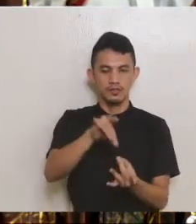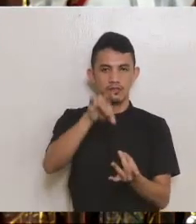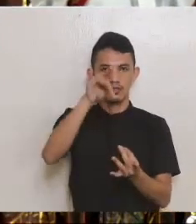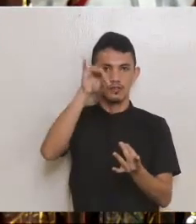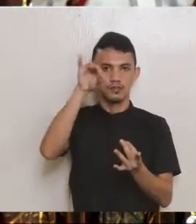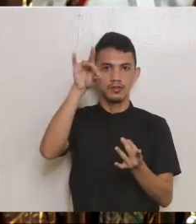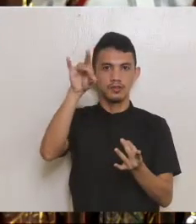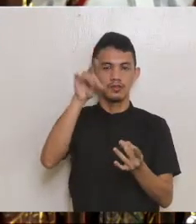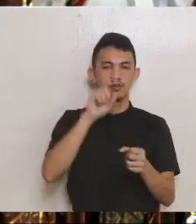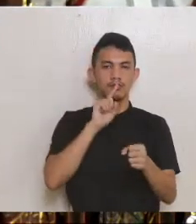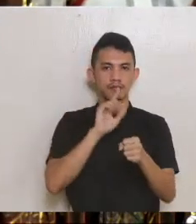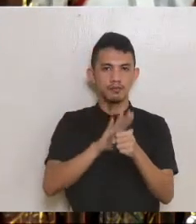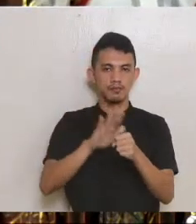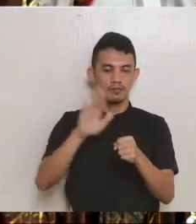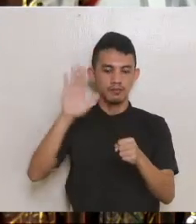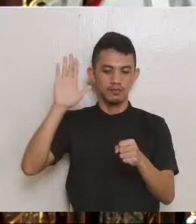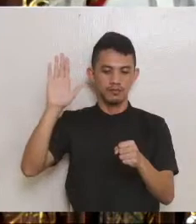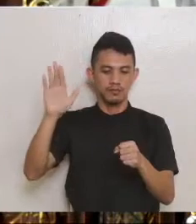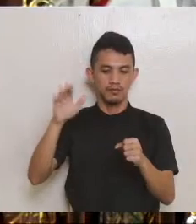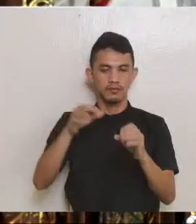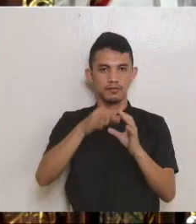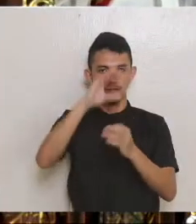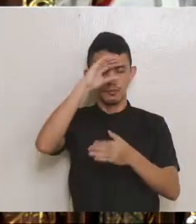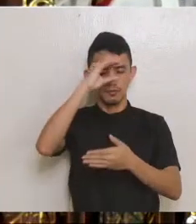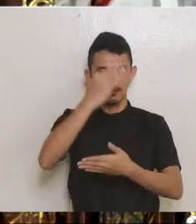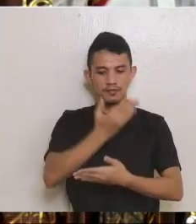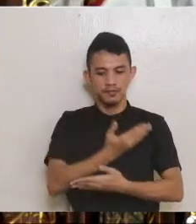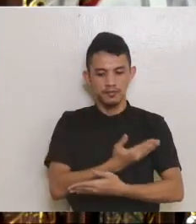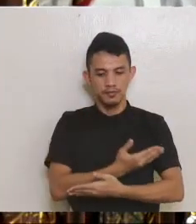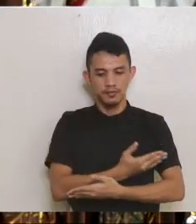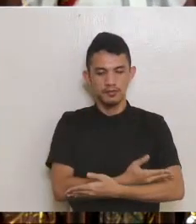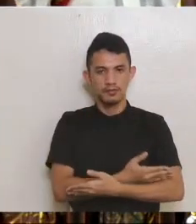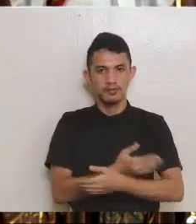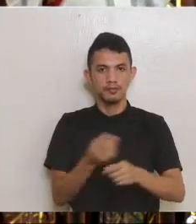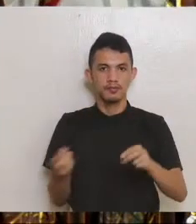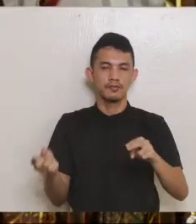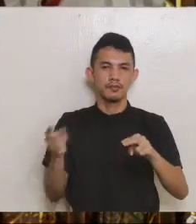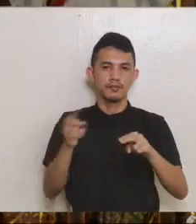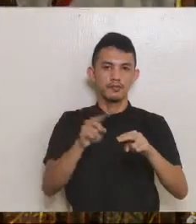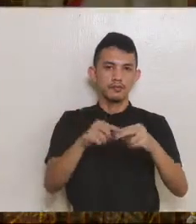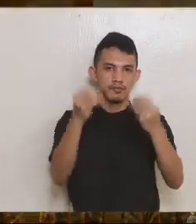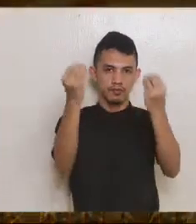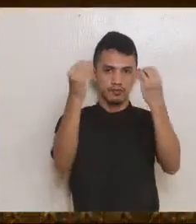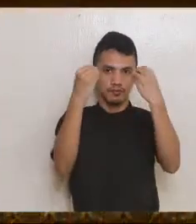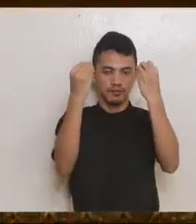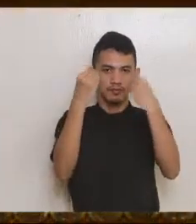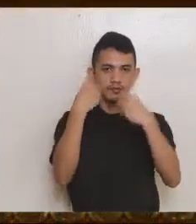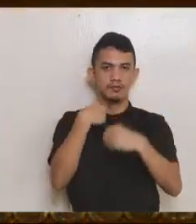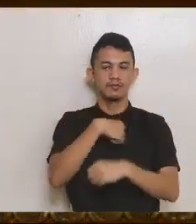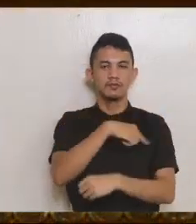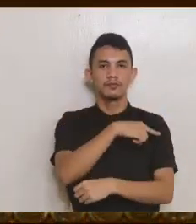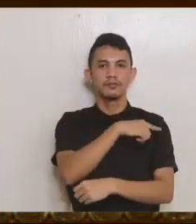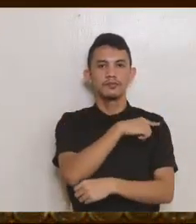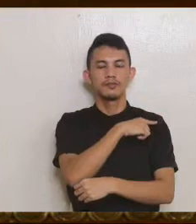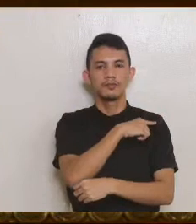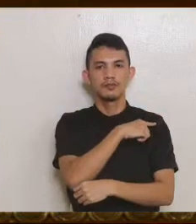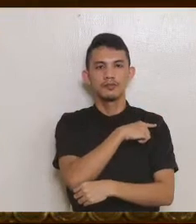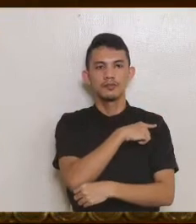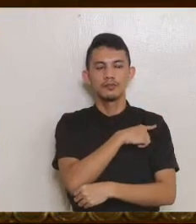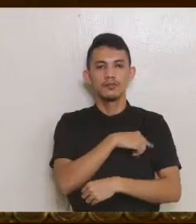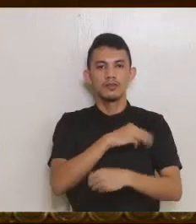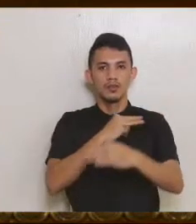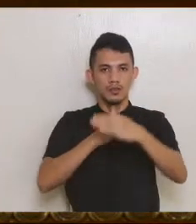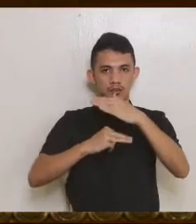imong anak, magdugang unta pagtudlo kanamo, Bahin sa misteryo nining